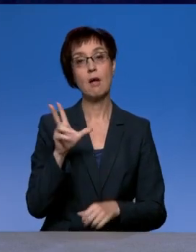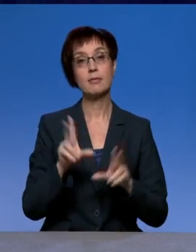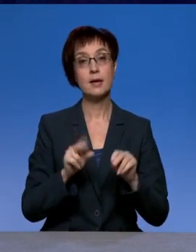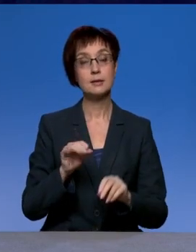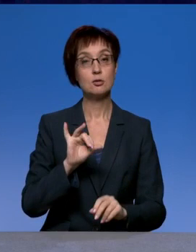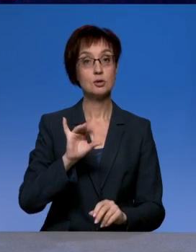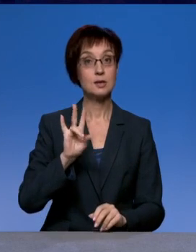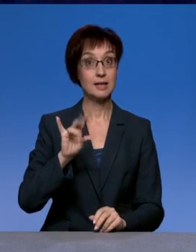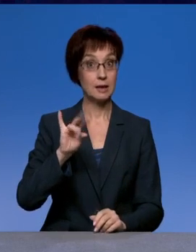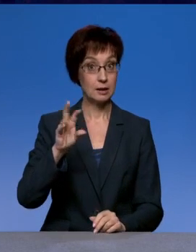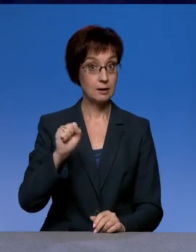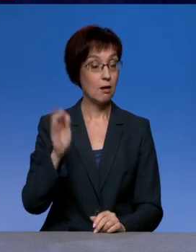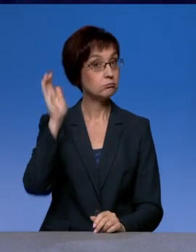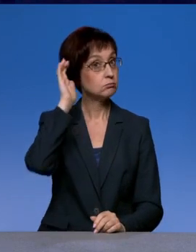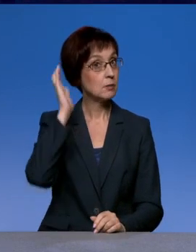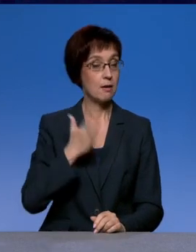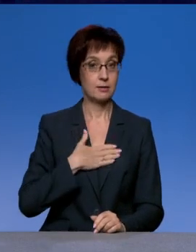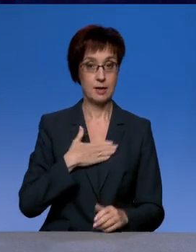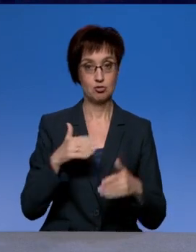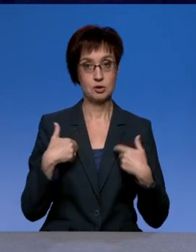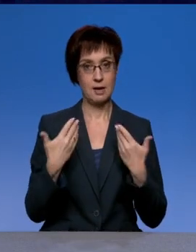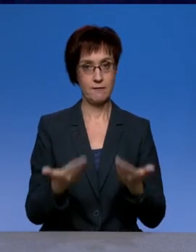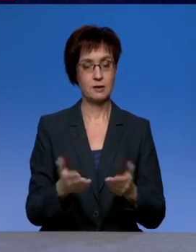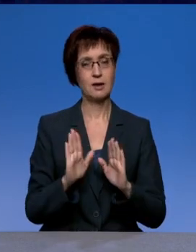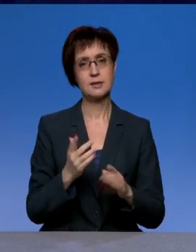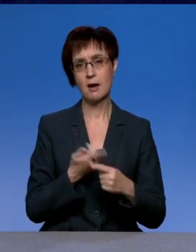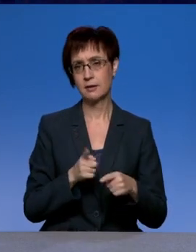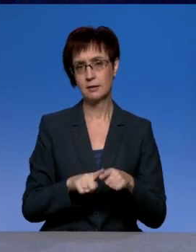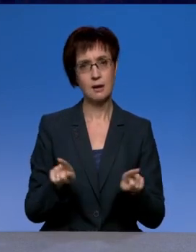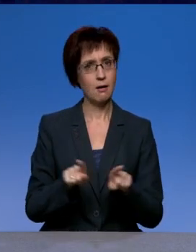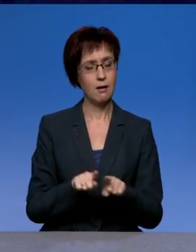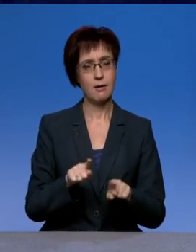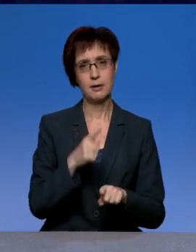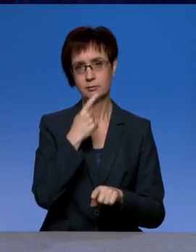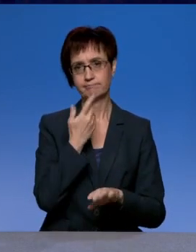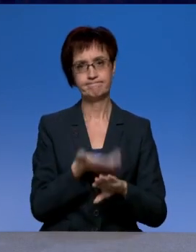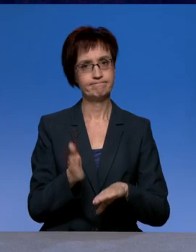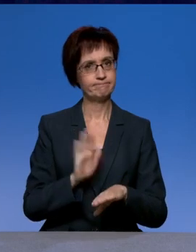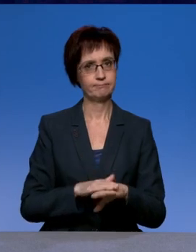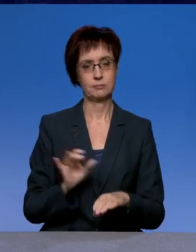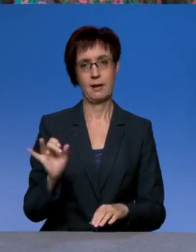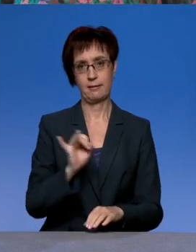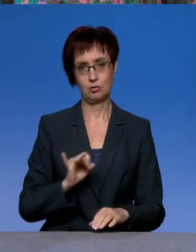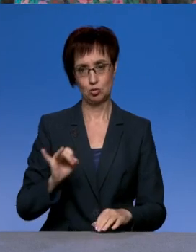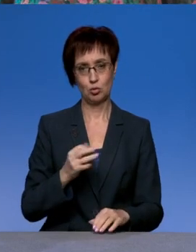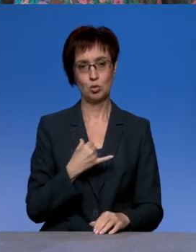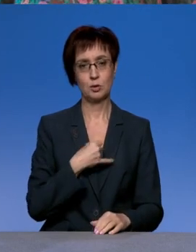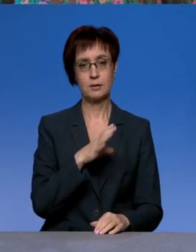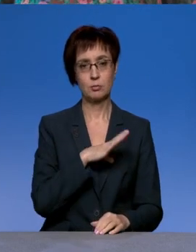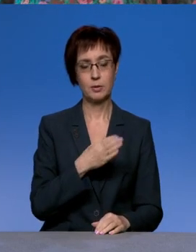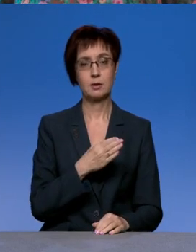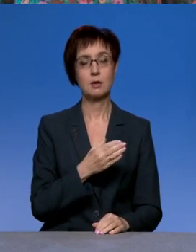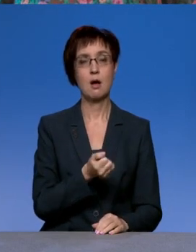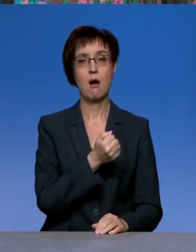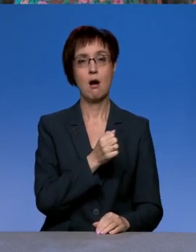нашему совету, хотя это такая неблагодарная история. Екатерине спасибо огромное. Екатерина Духина, адвокат, эксперт по бракоразводным